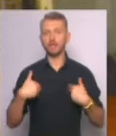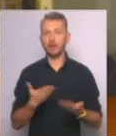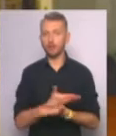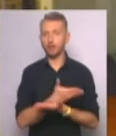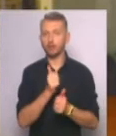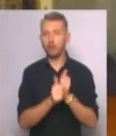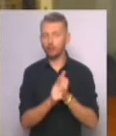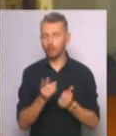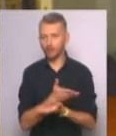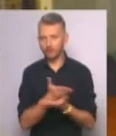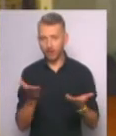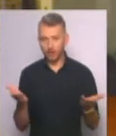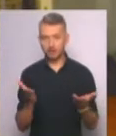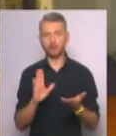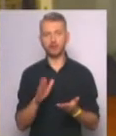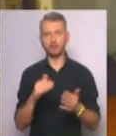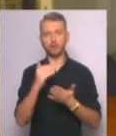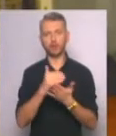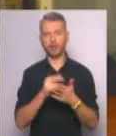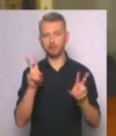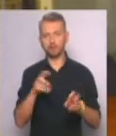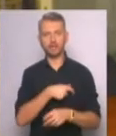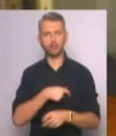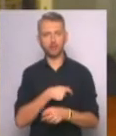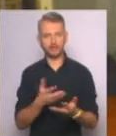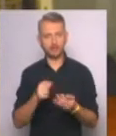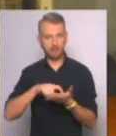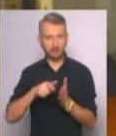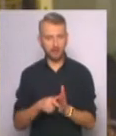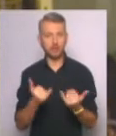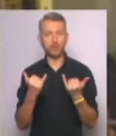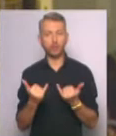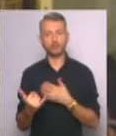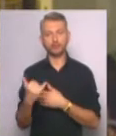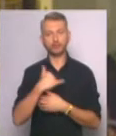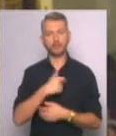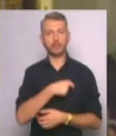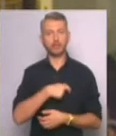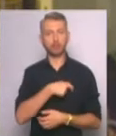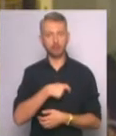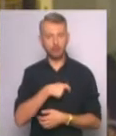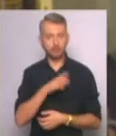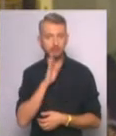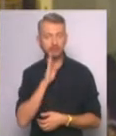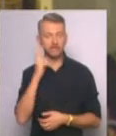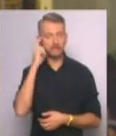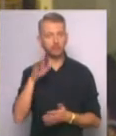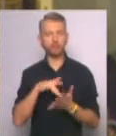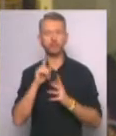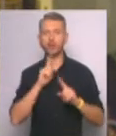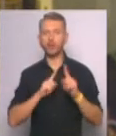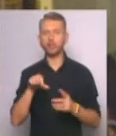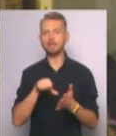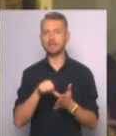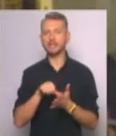вас в прямому ефірі депутатської приймальні. Сьогодні до нашої студії завітала депутатка Київської міської ради,